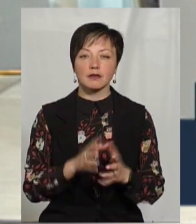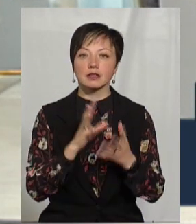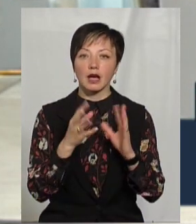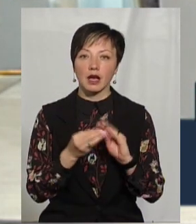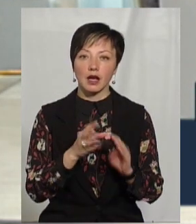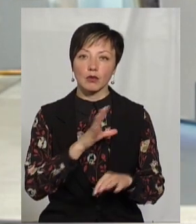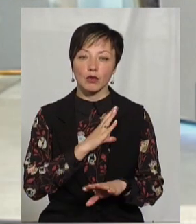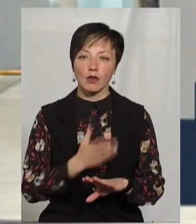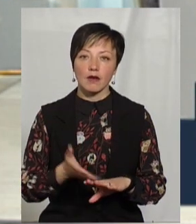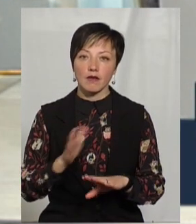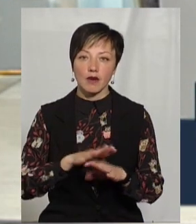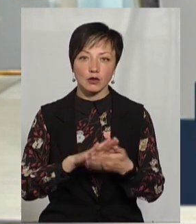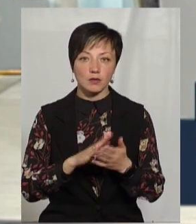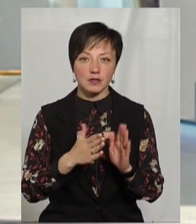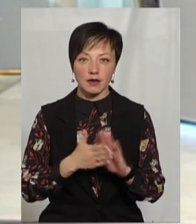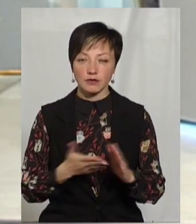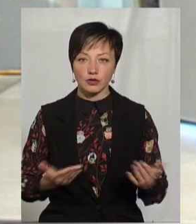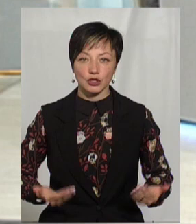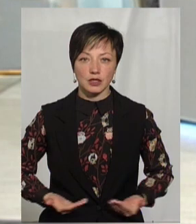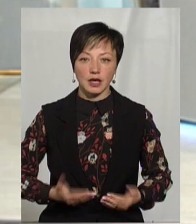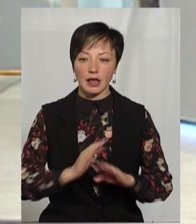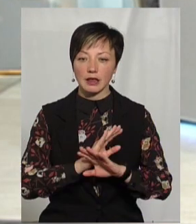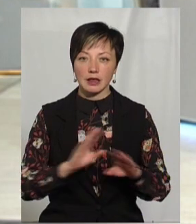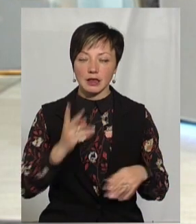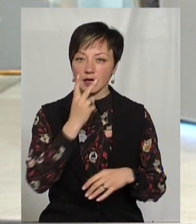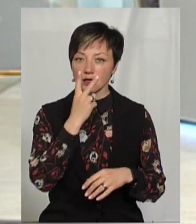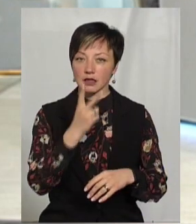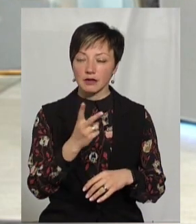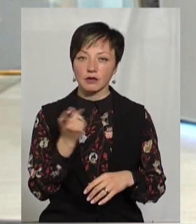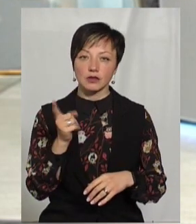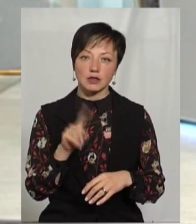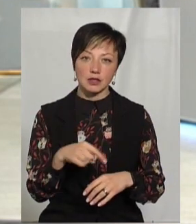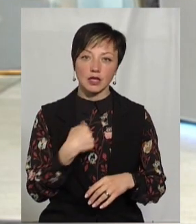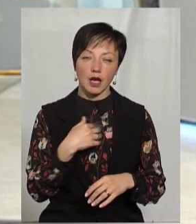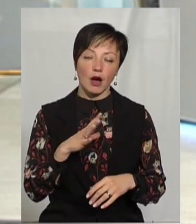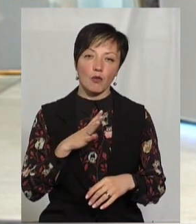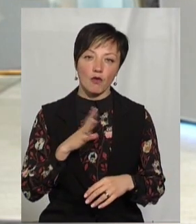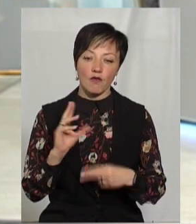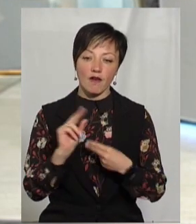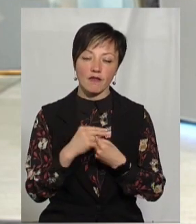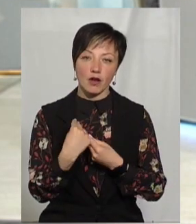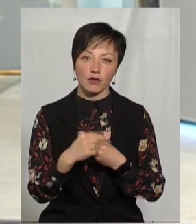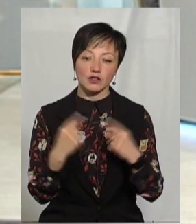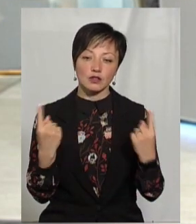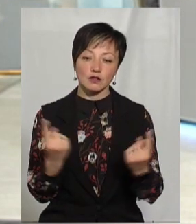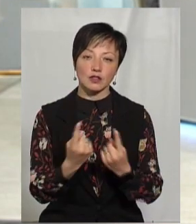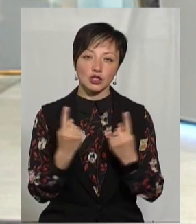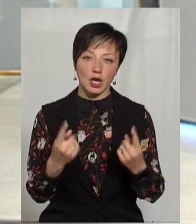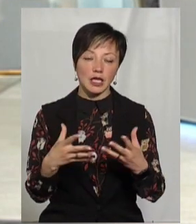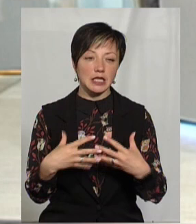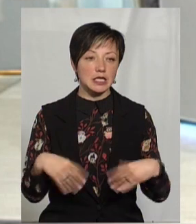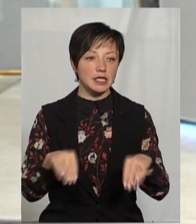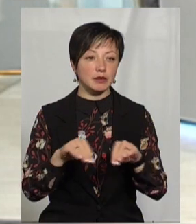житті, не дивлячись на те, що я був вихований в звичайній сім'ї, тобто